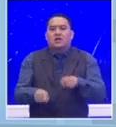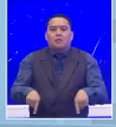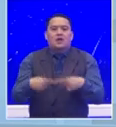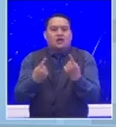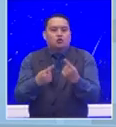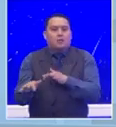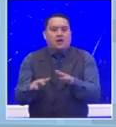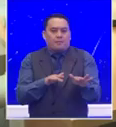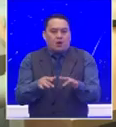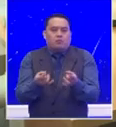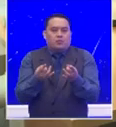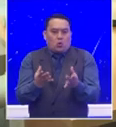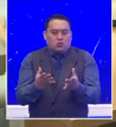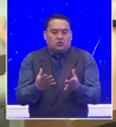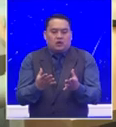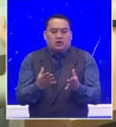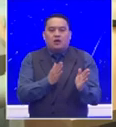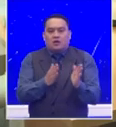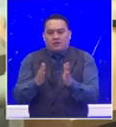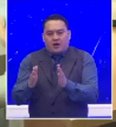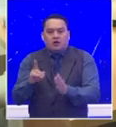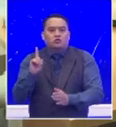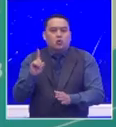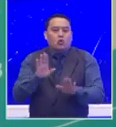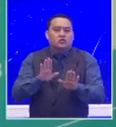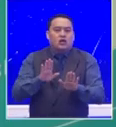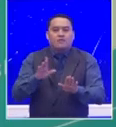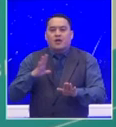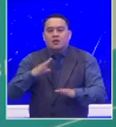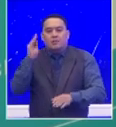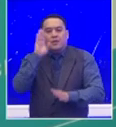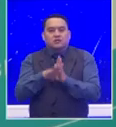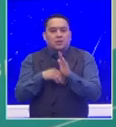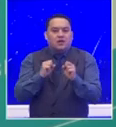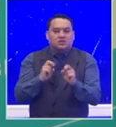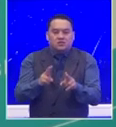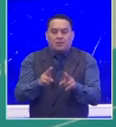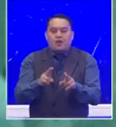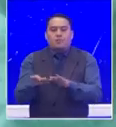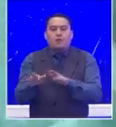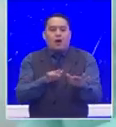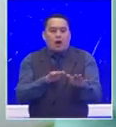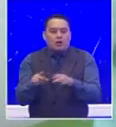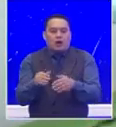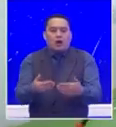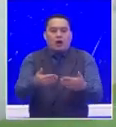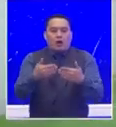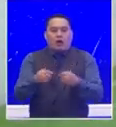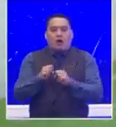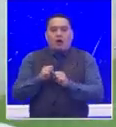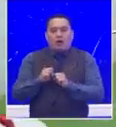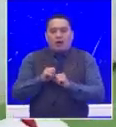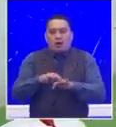тоже осуществляются как обычно, говорят специалисты. Только значительно усилены меры безопасности. В целом мероприятия по профилактике